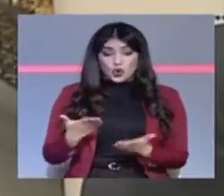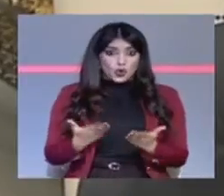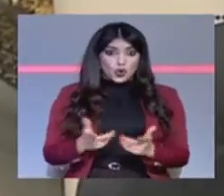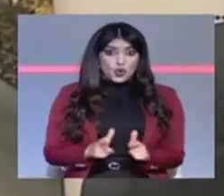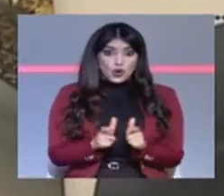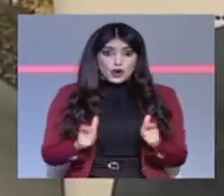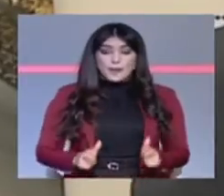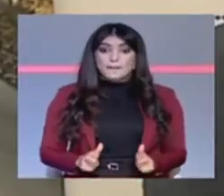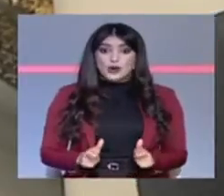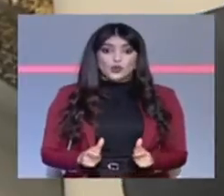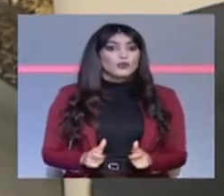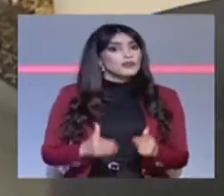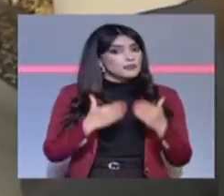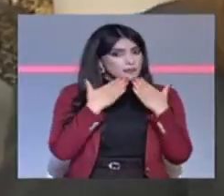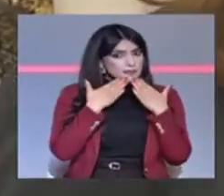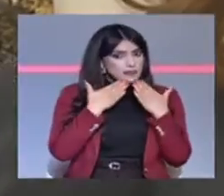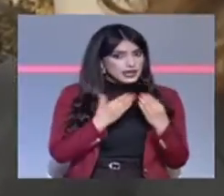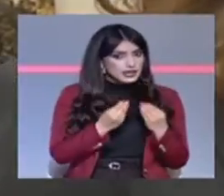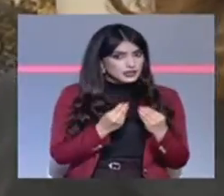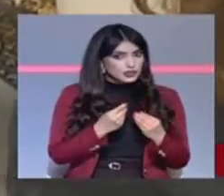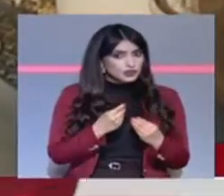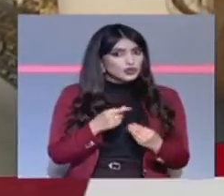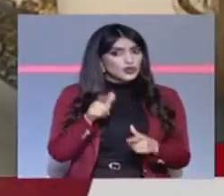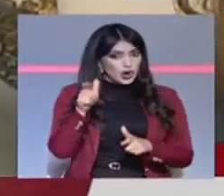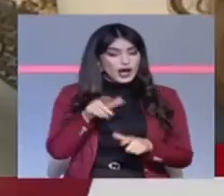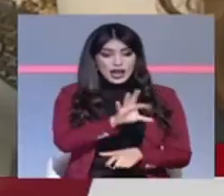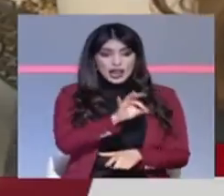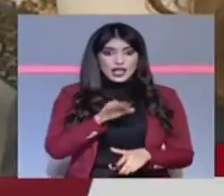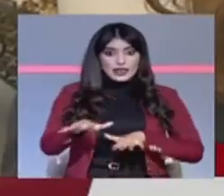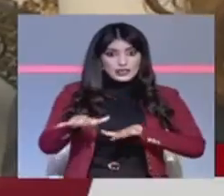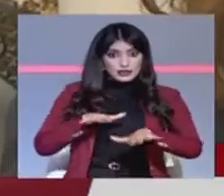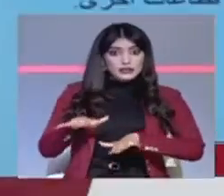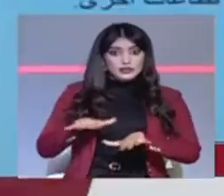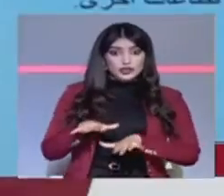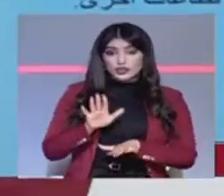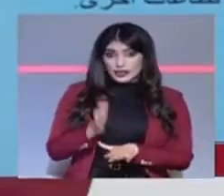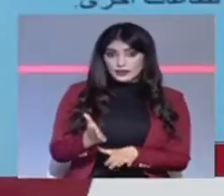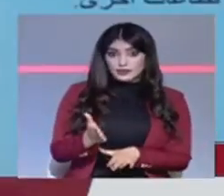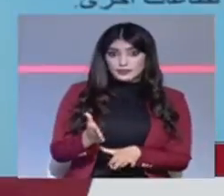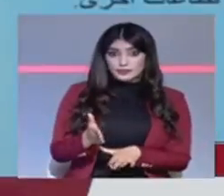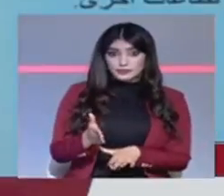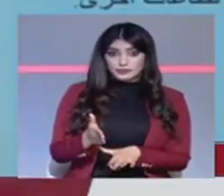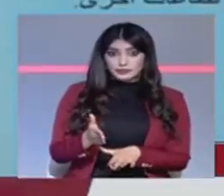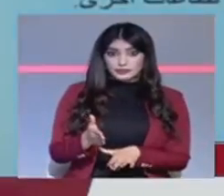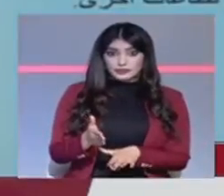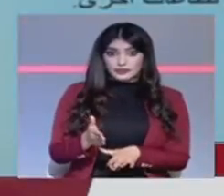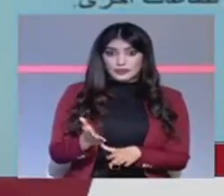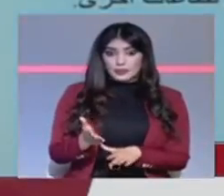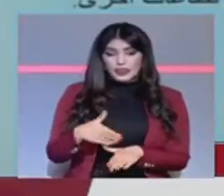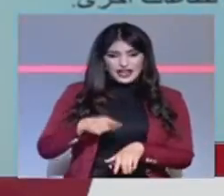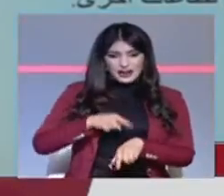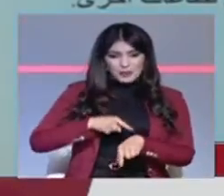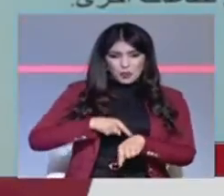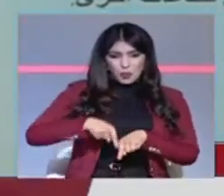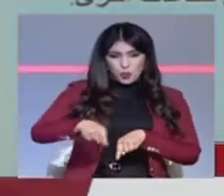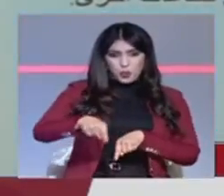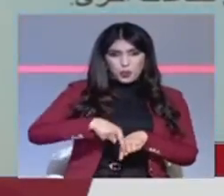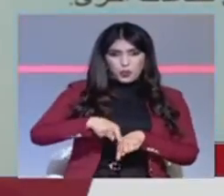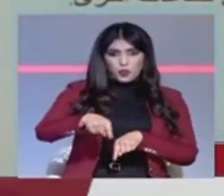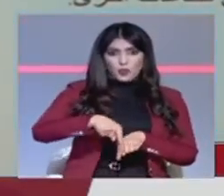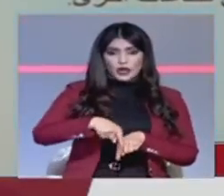مشكوره اه مجموعه من الاجراءات اه على المدى القصير